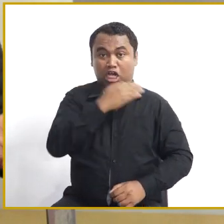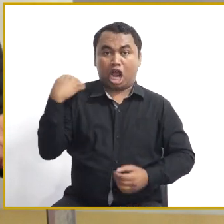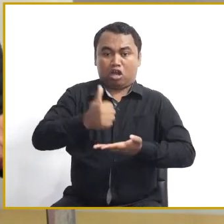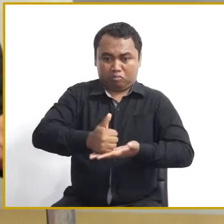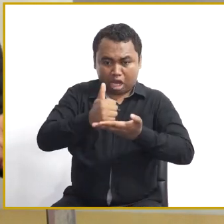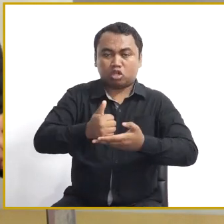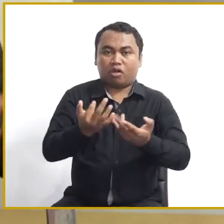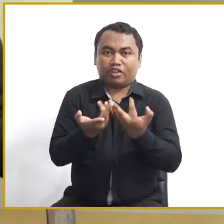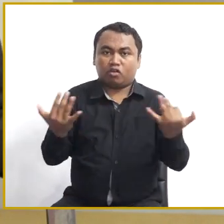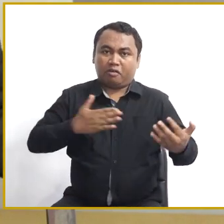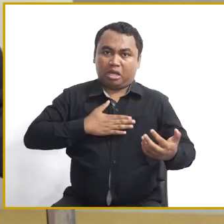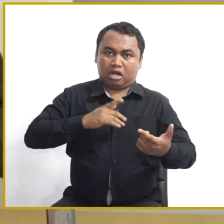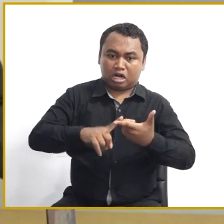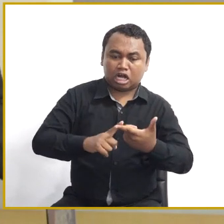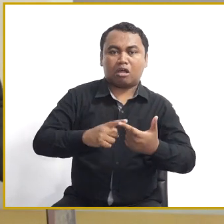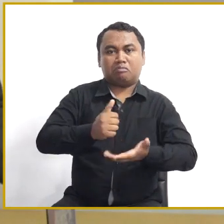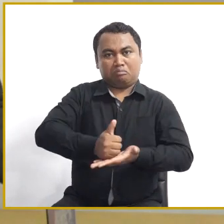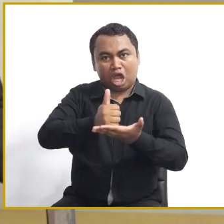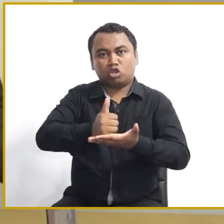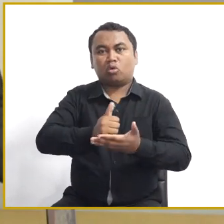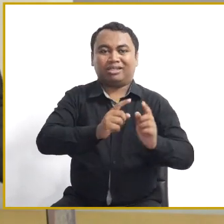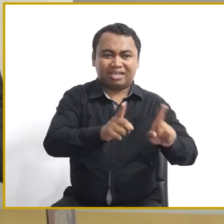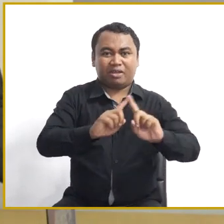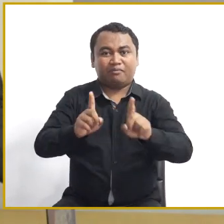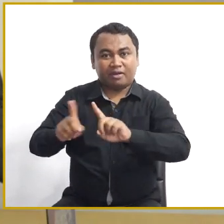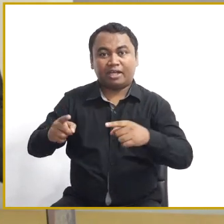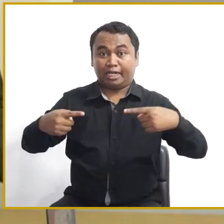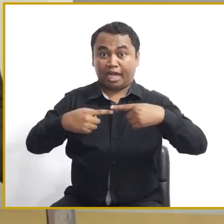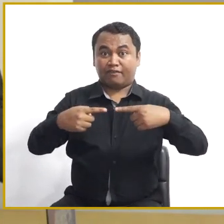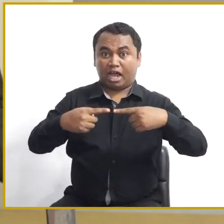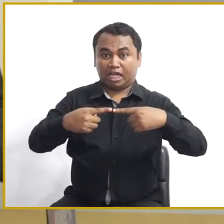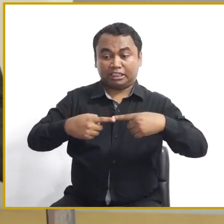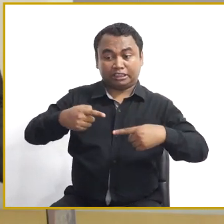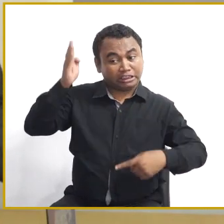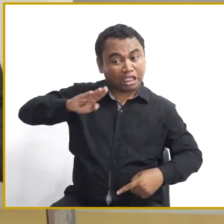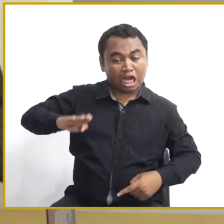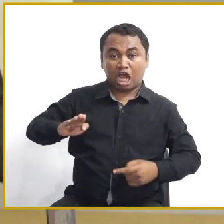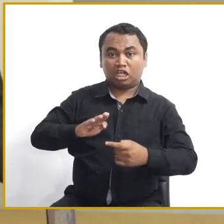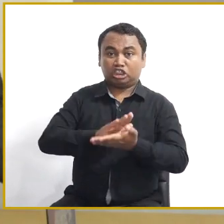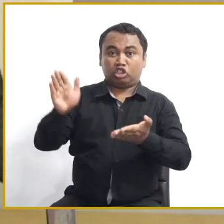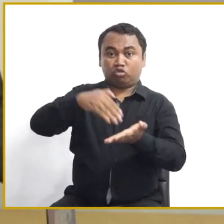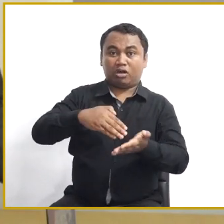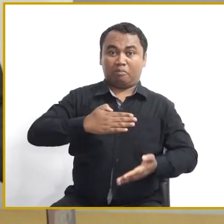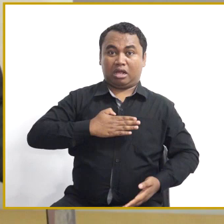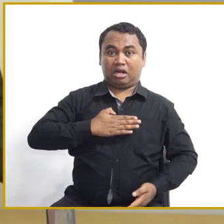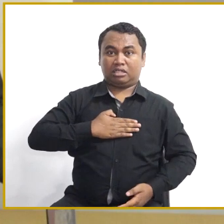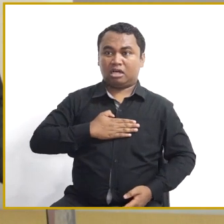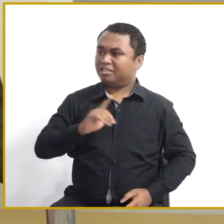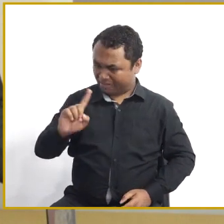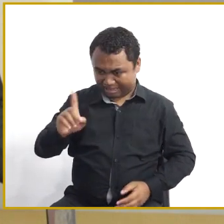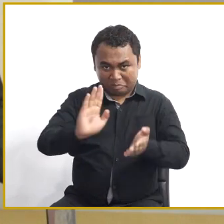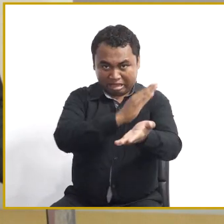ny kit scolaire ny zanakao ka hoana ny zanakao mbola mandeha migitrika na hoana ny zanakao classe de troisième mbola mandeha